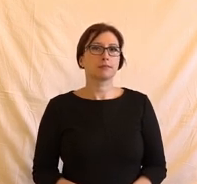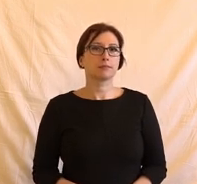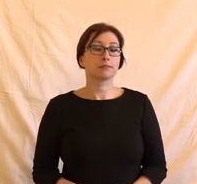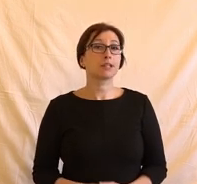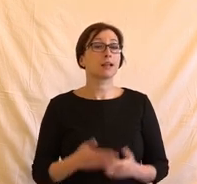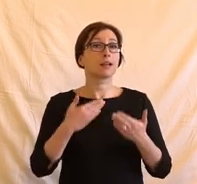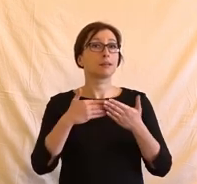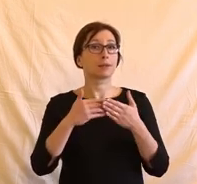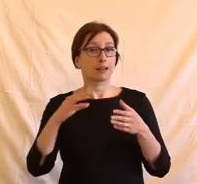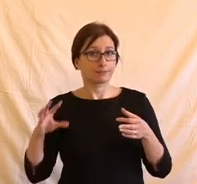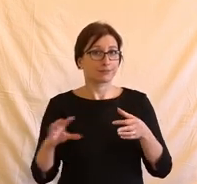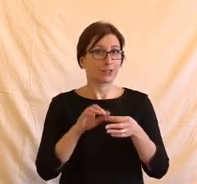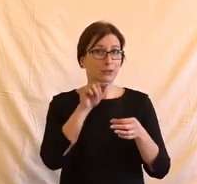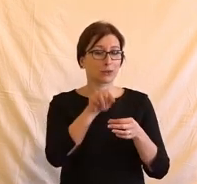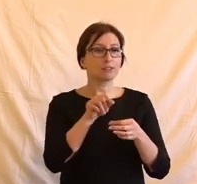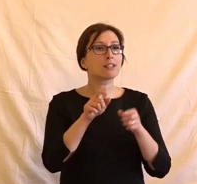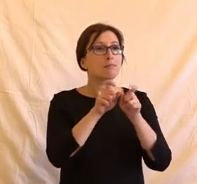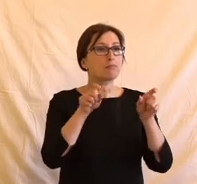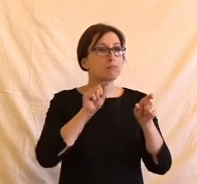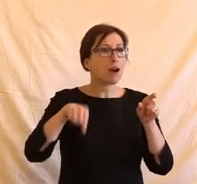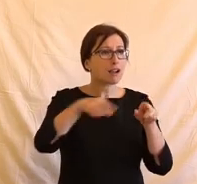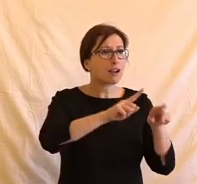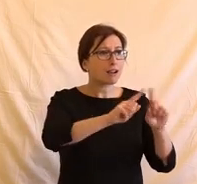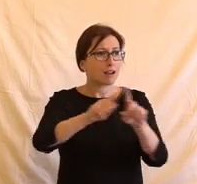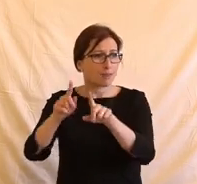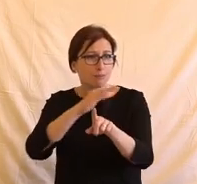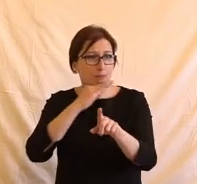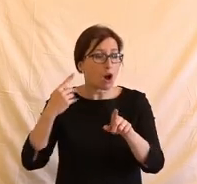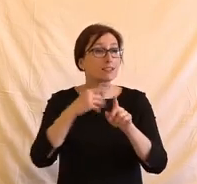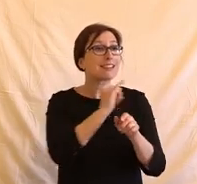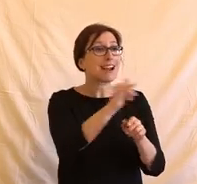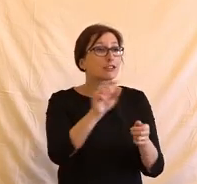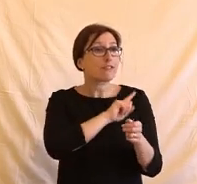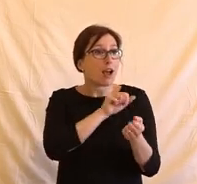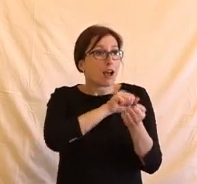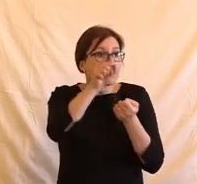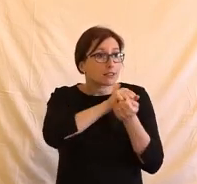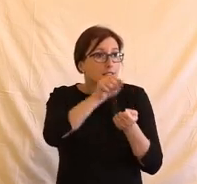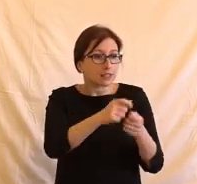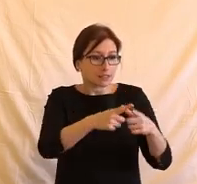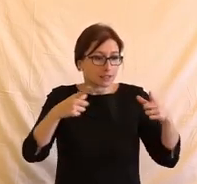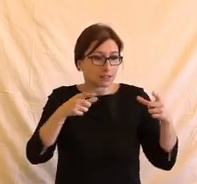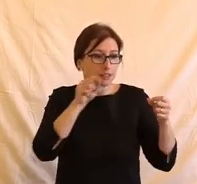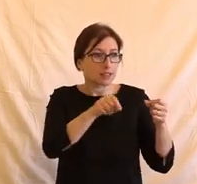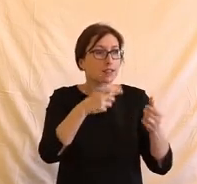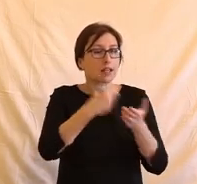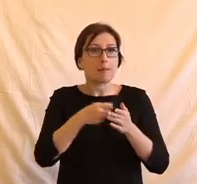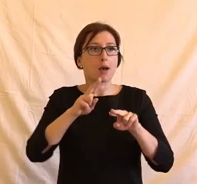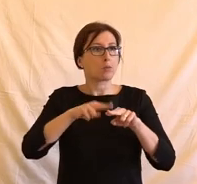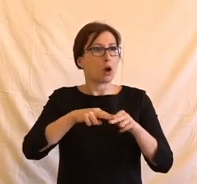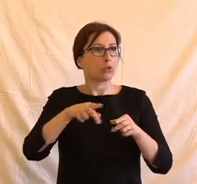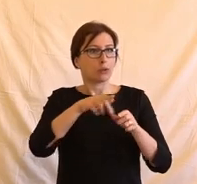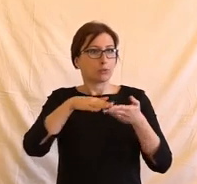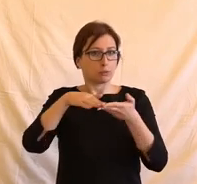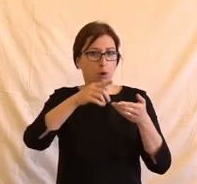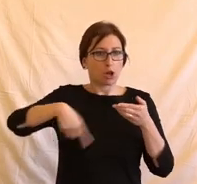A právě proto, že bylo těch bank tolik a každá si vydávala vlastní bankovky, nebylo